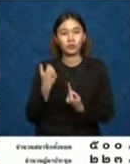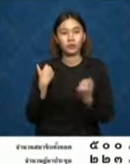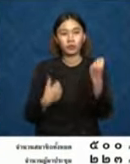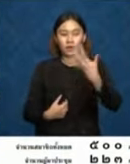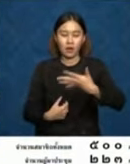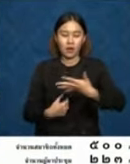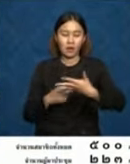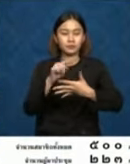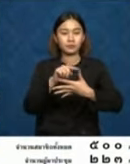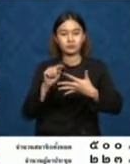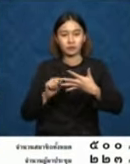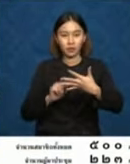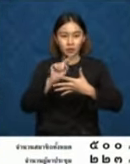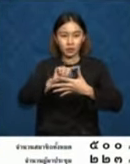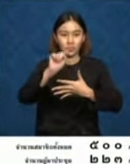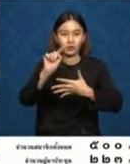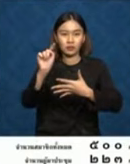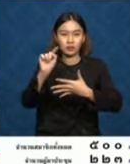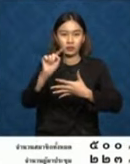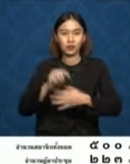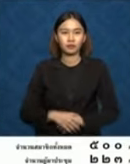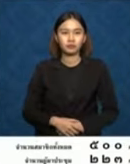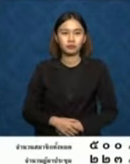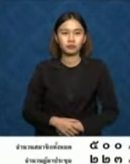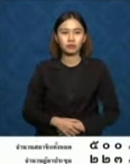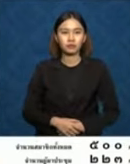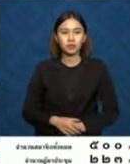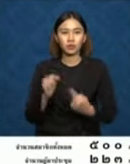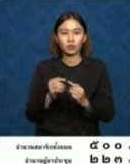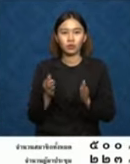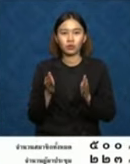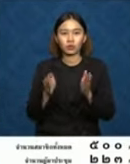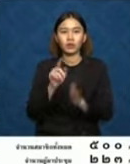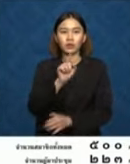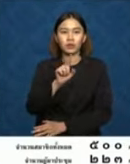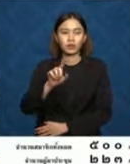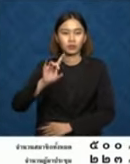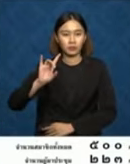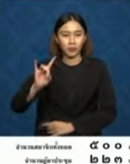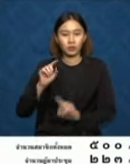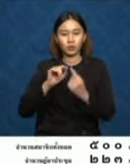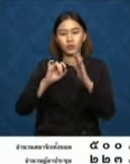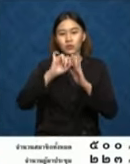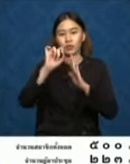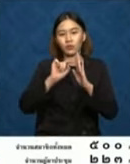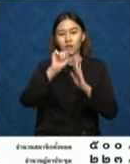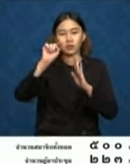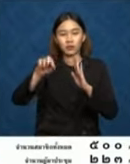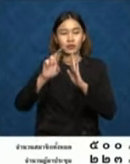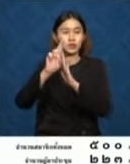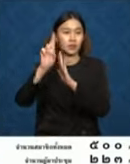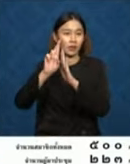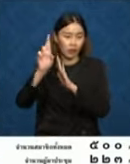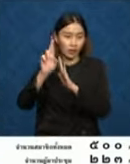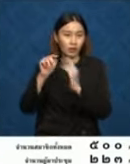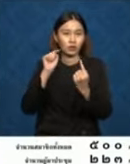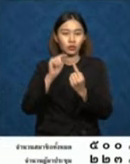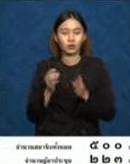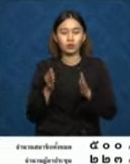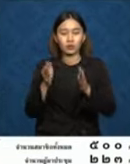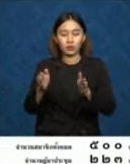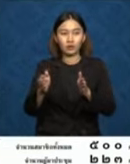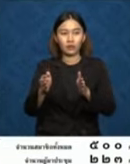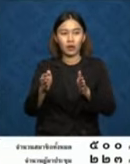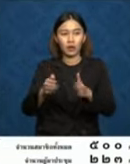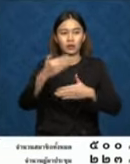ครับขอสไลด์ด้วยครับเรื่องที่1นะครับอันนี้เป็นทางหลวง118นะครับจากเชียงใหม่ถึงเชียงรายนะครับบริเวณปากทางเข้า